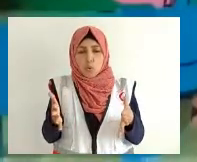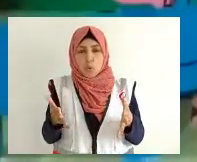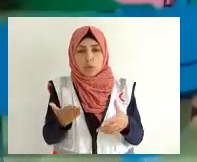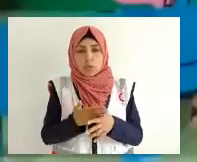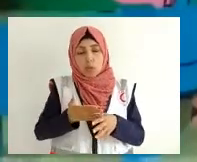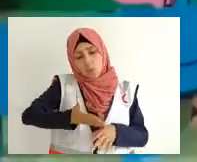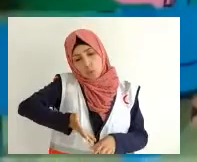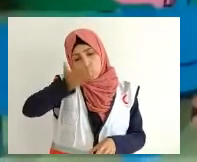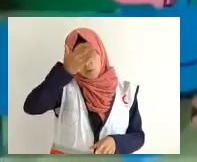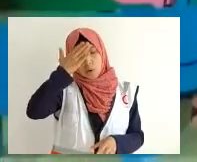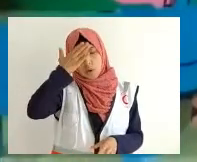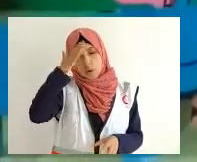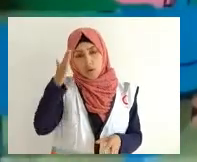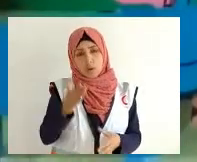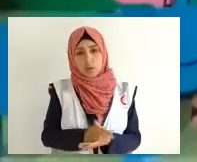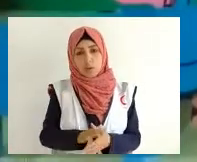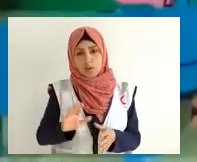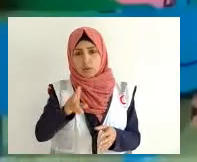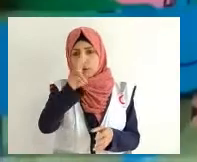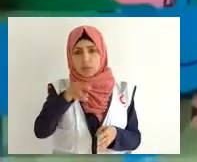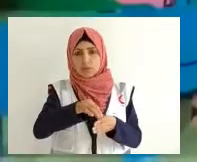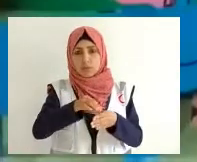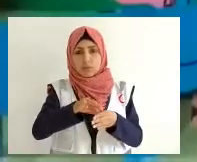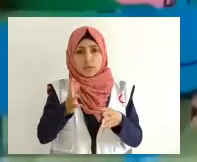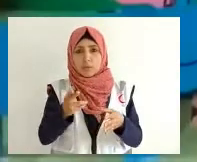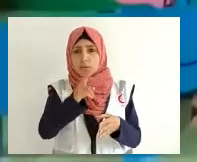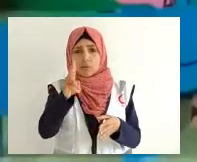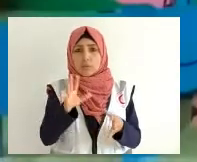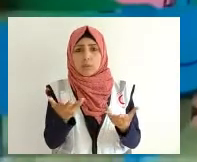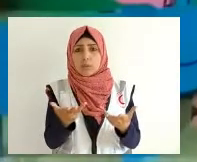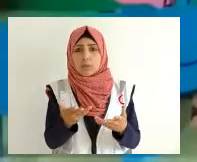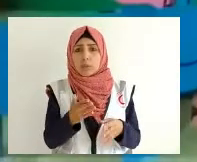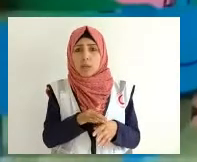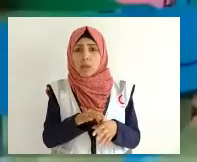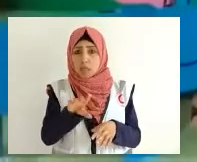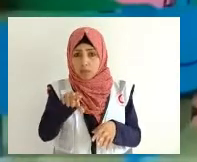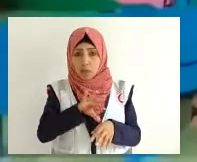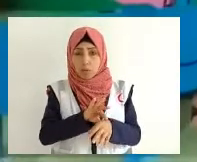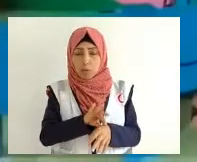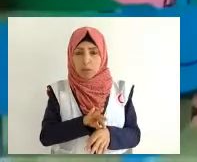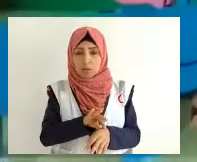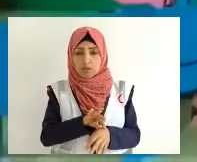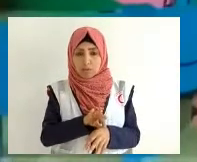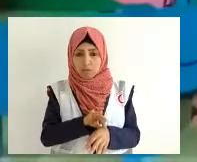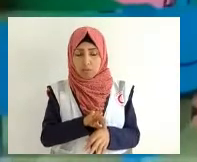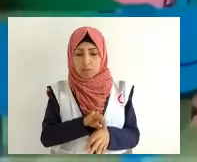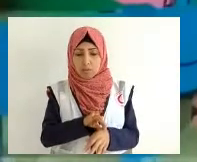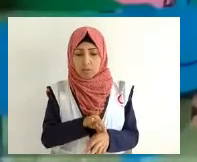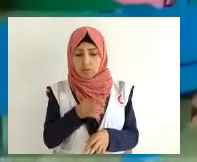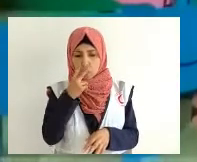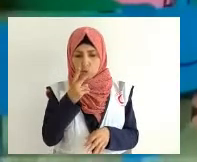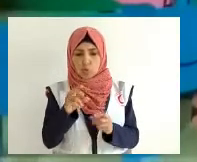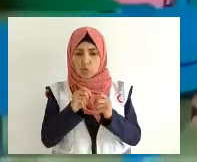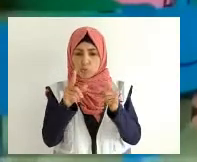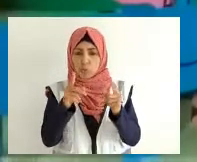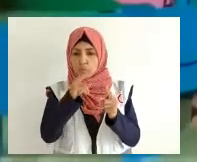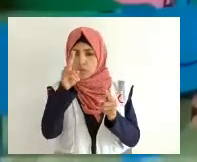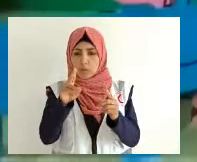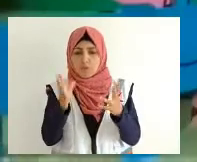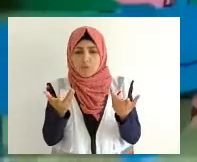حكت الحيوانات: مالك يا أسد الغابة؟ مالك يا ملك الملوك؟ افتقدناك الصباح.